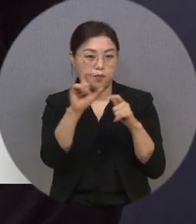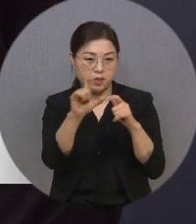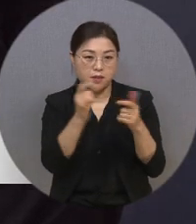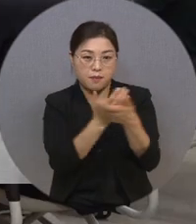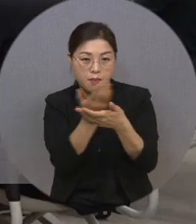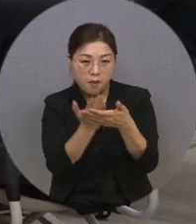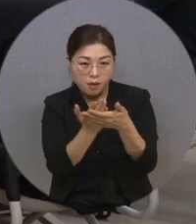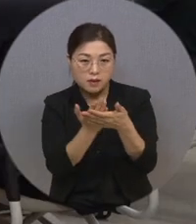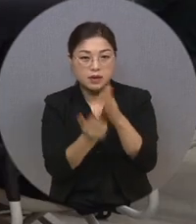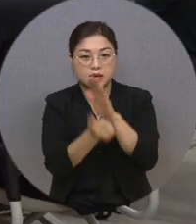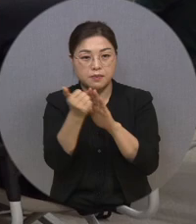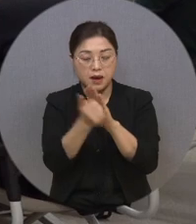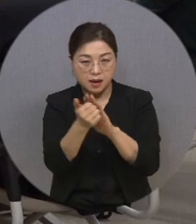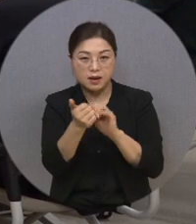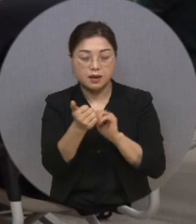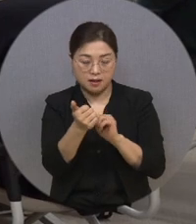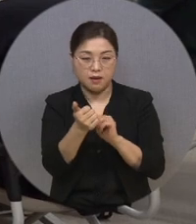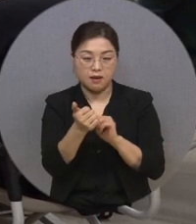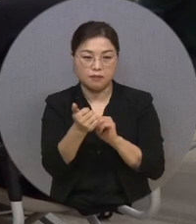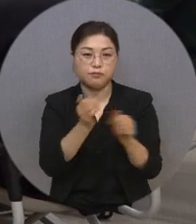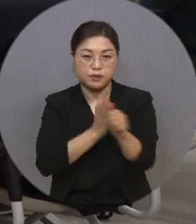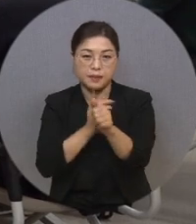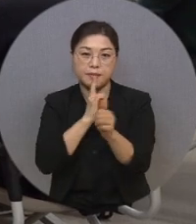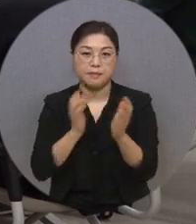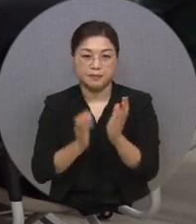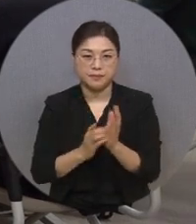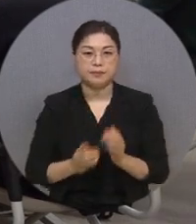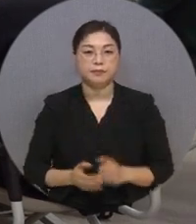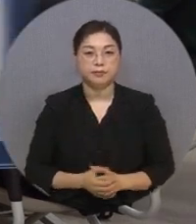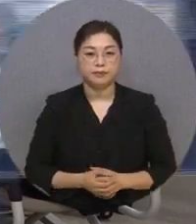찾길 바란다고 밝혔습니다.